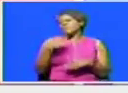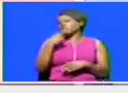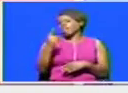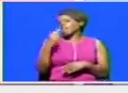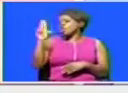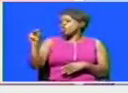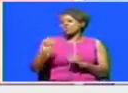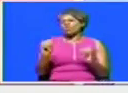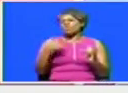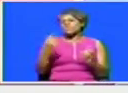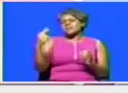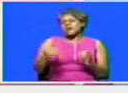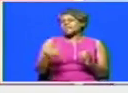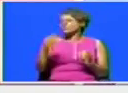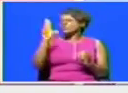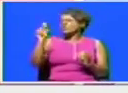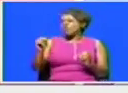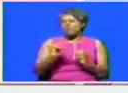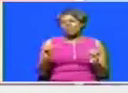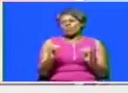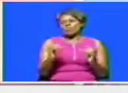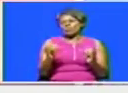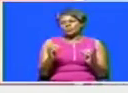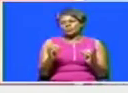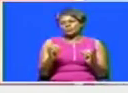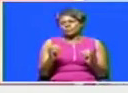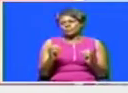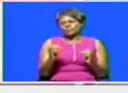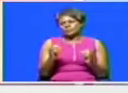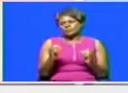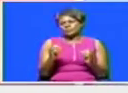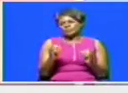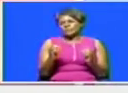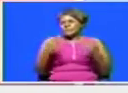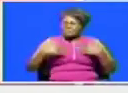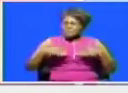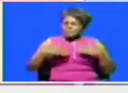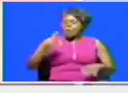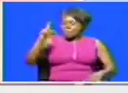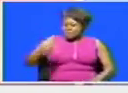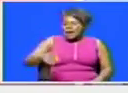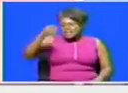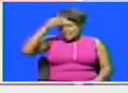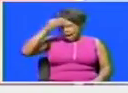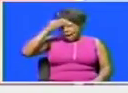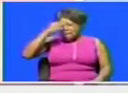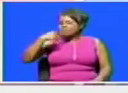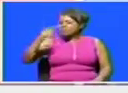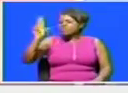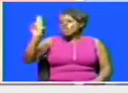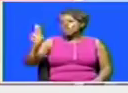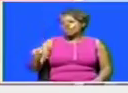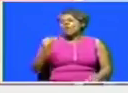simu unasema basi naja, ujui kumwambia si leo sitoki kwa nyumba, ninakaa na mke wangu na watoto wangu. Watu wa learn kusema no. Si kila siku lazima ufurahishe